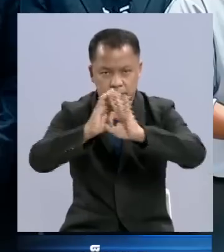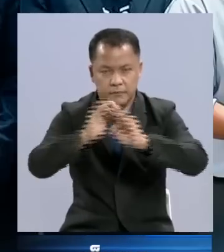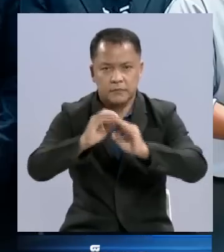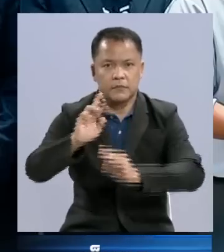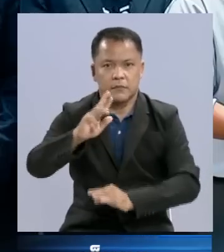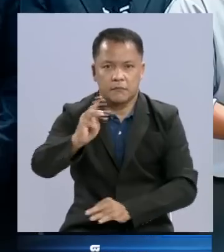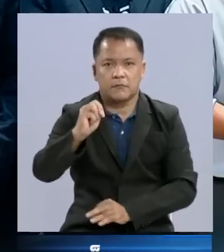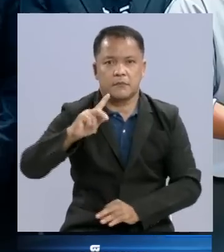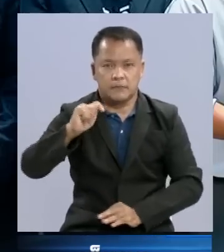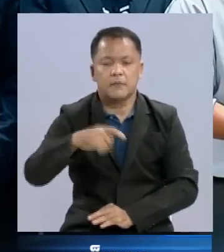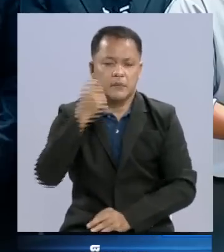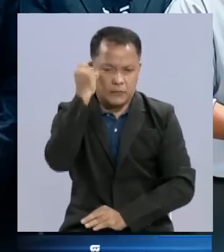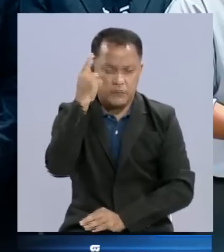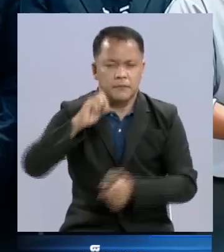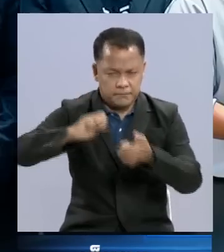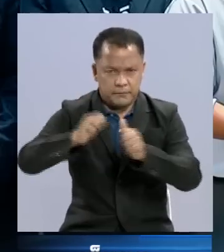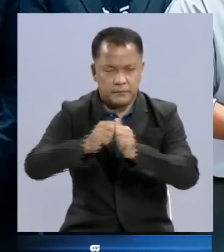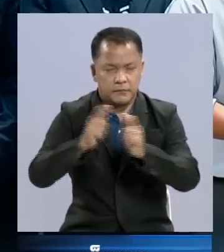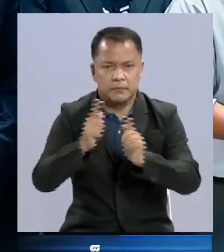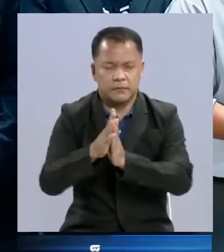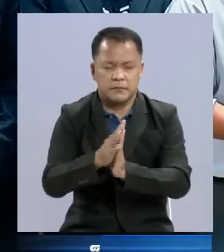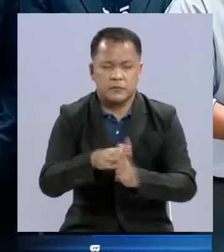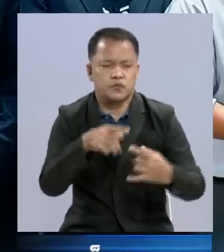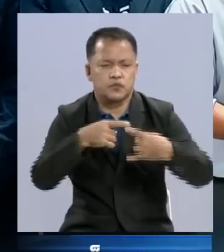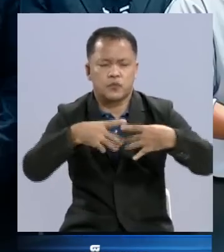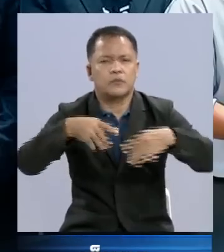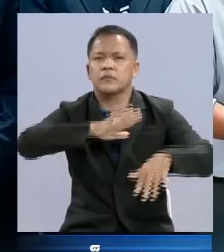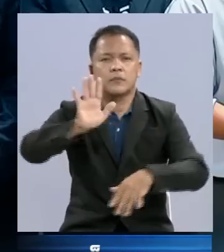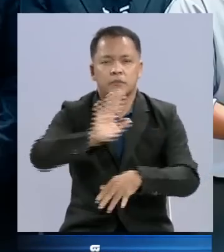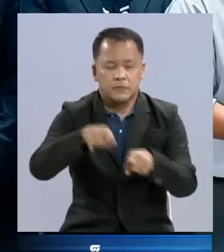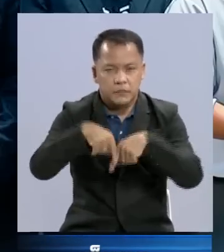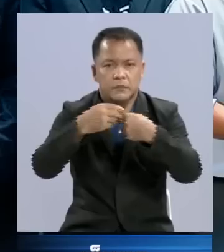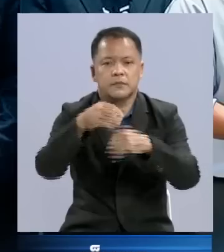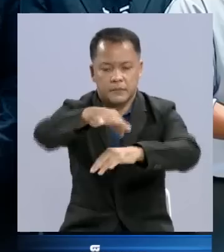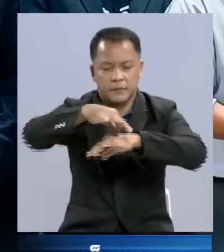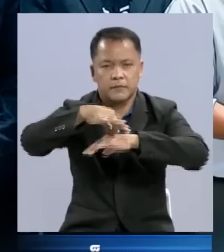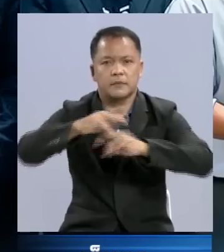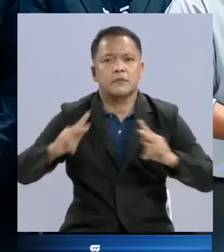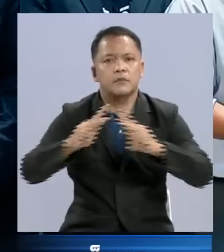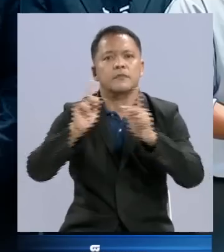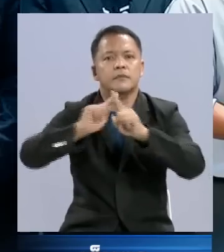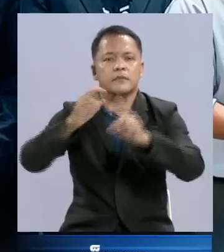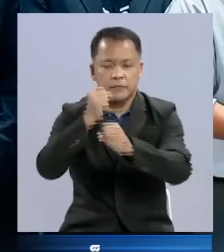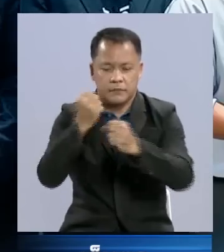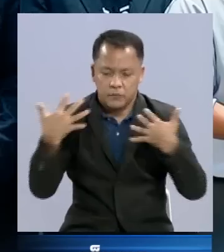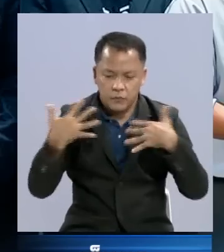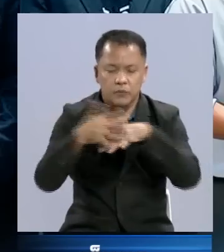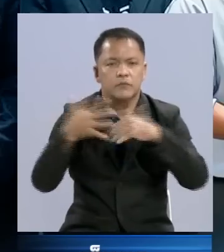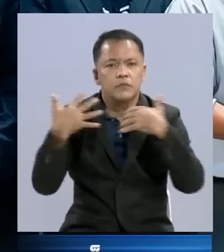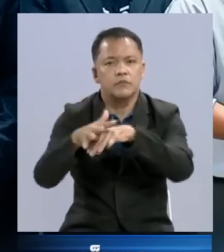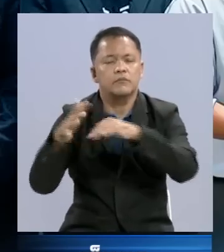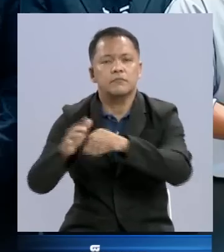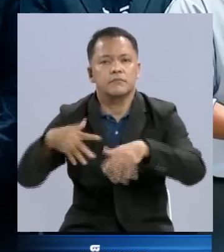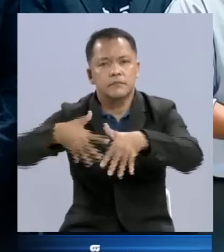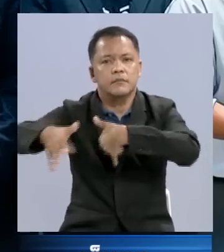มนตรีที่มีความเข้าใจในปัญหาไม่มีอคติต่อภาคประชาชนดำรงตำแหน่งในกระทรวงต่างๆทำงานร่วมกันกับภาคประชาช